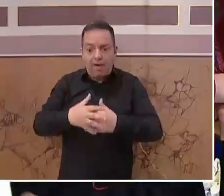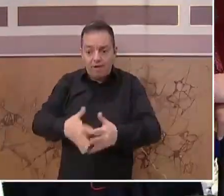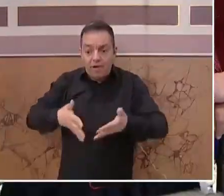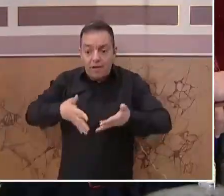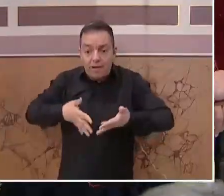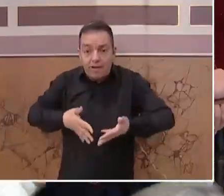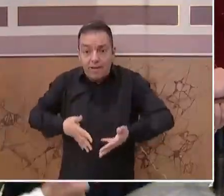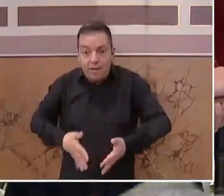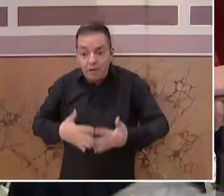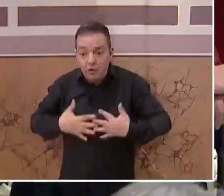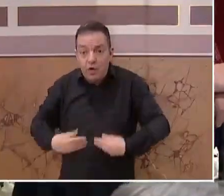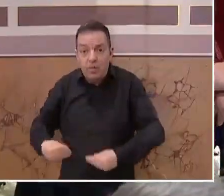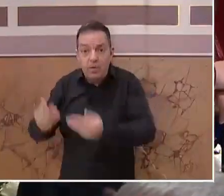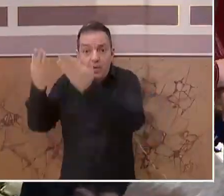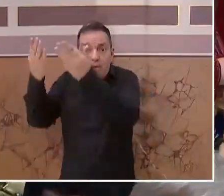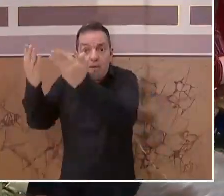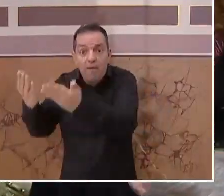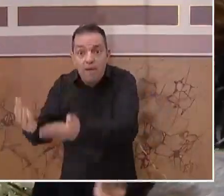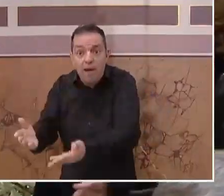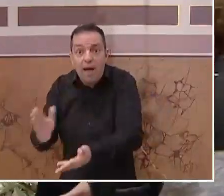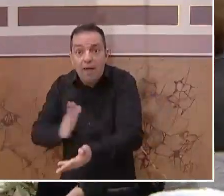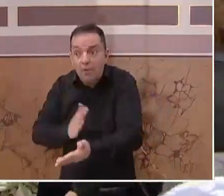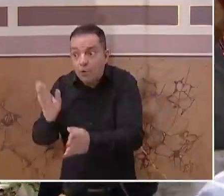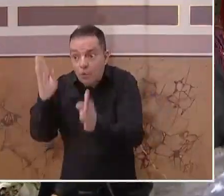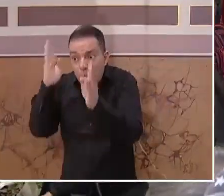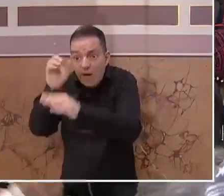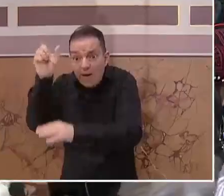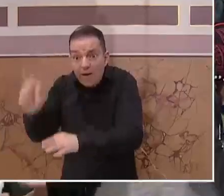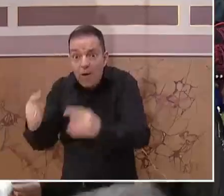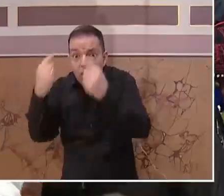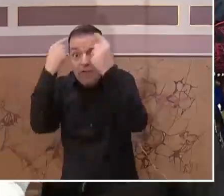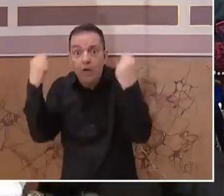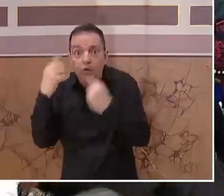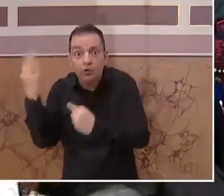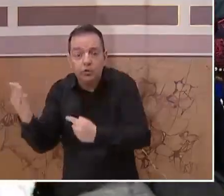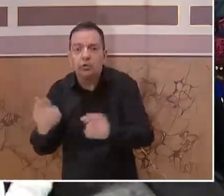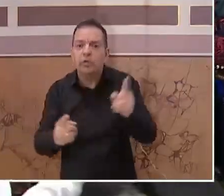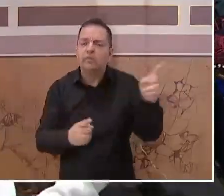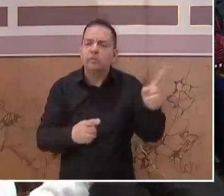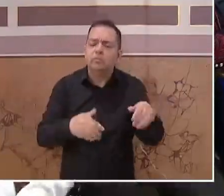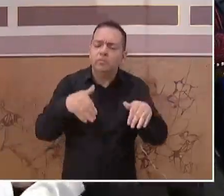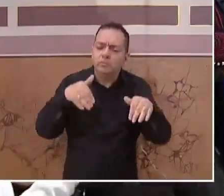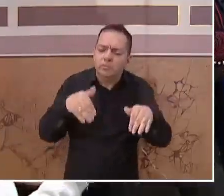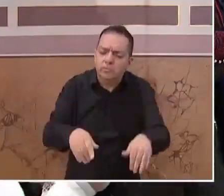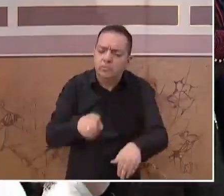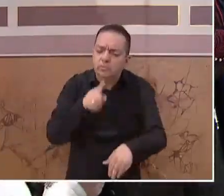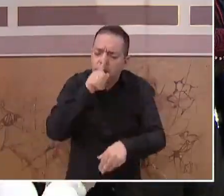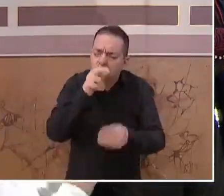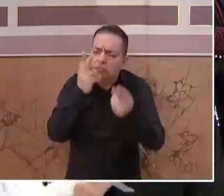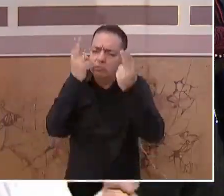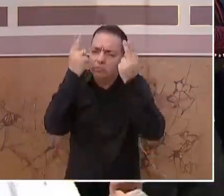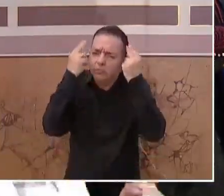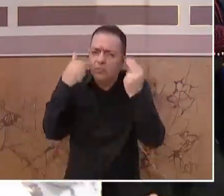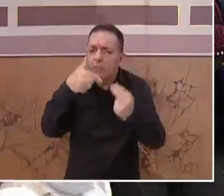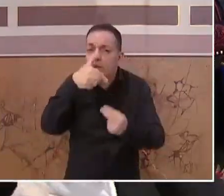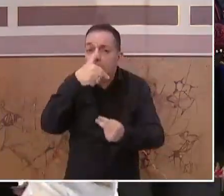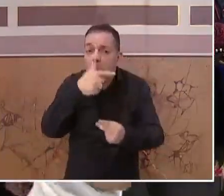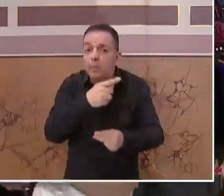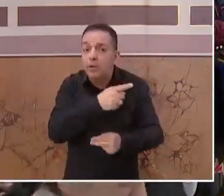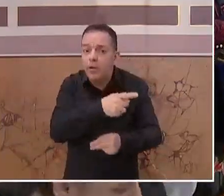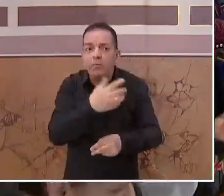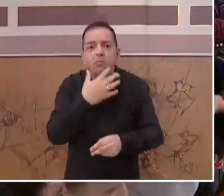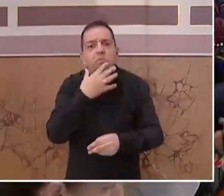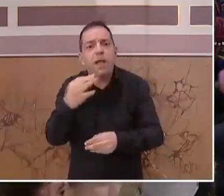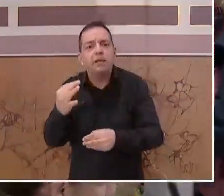Εκείνη η οποία με την αγιότητα, την υπακοή και την ταπείνωσή της